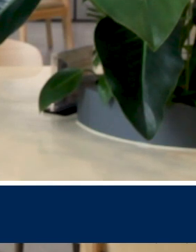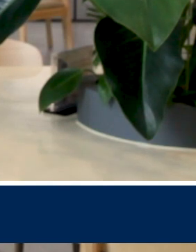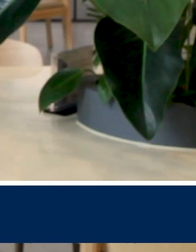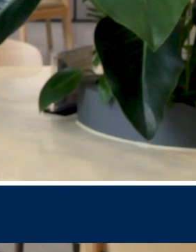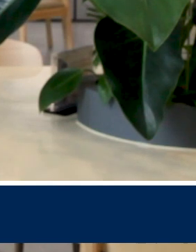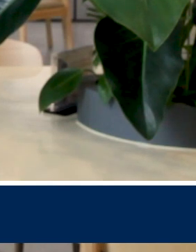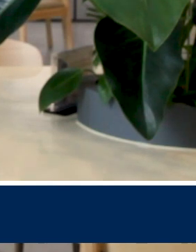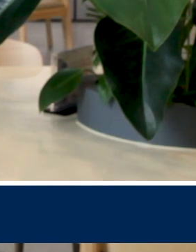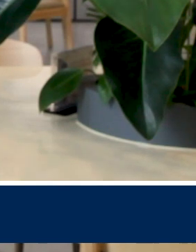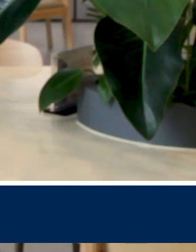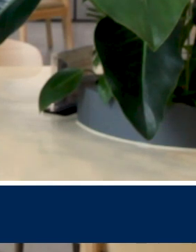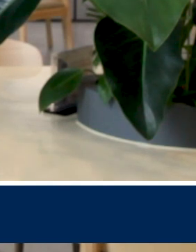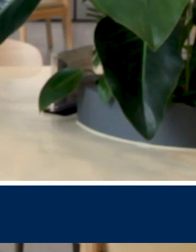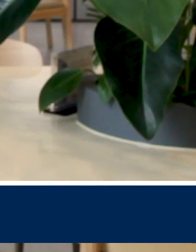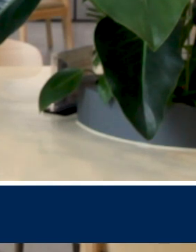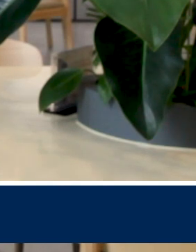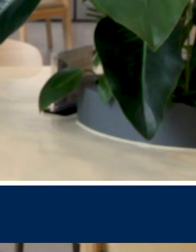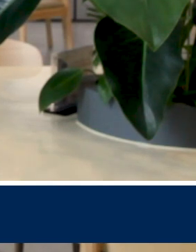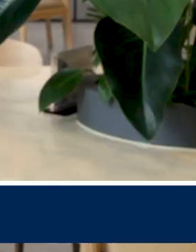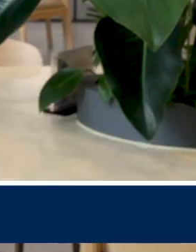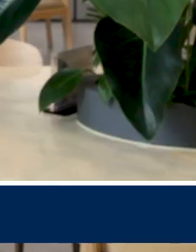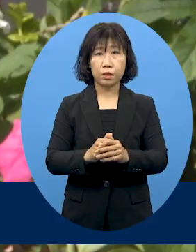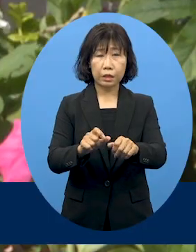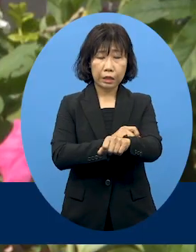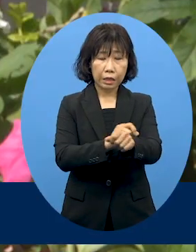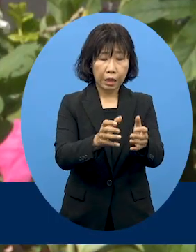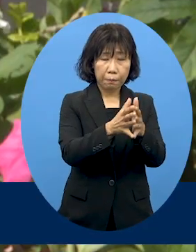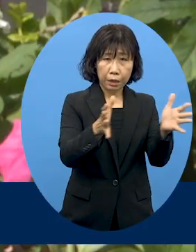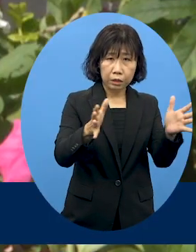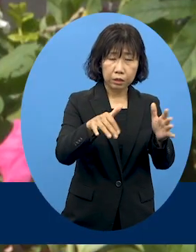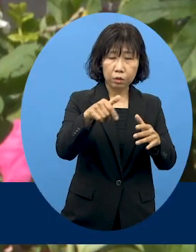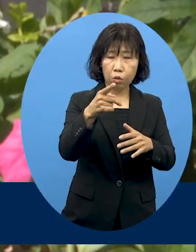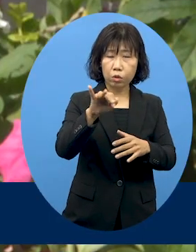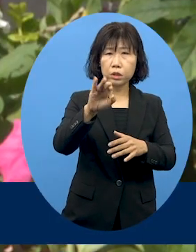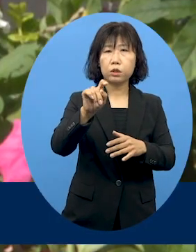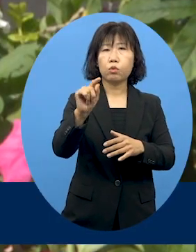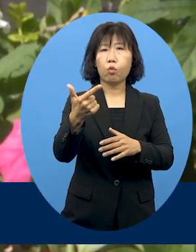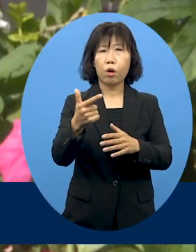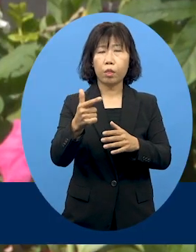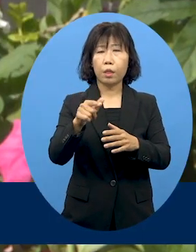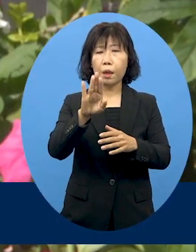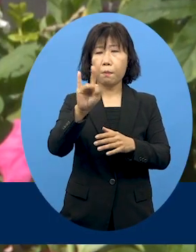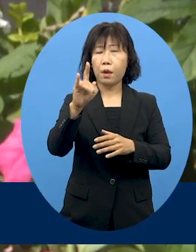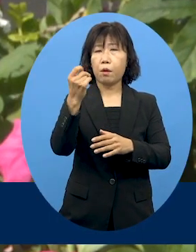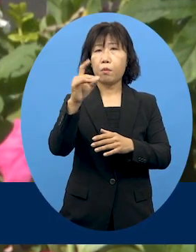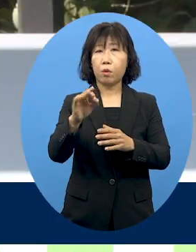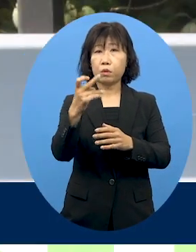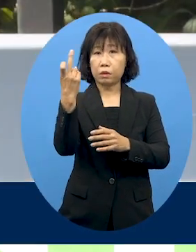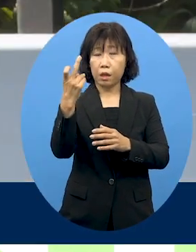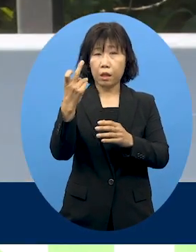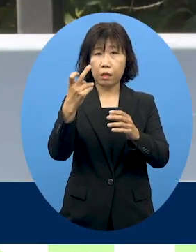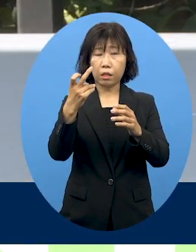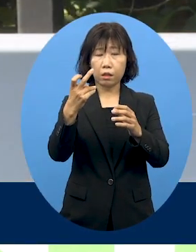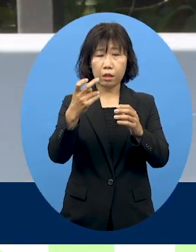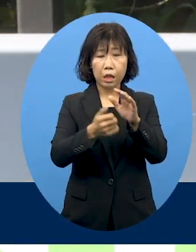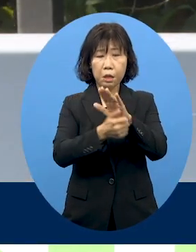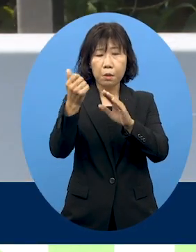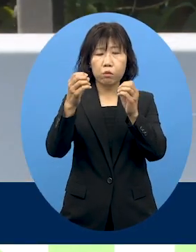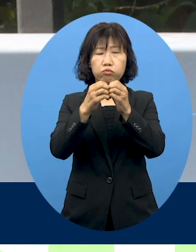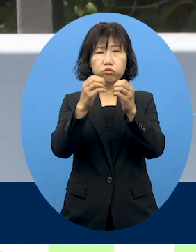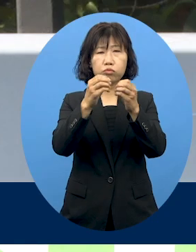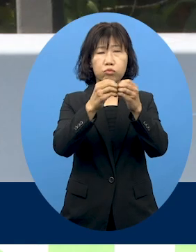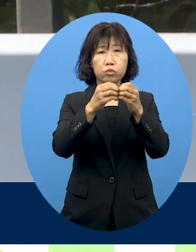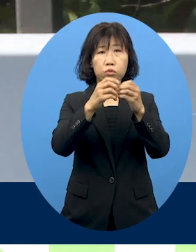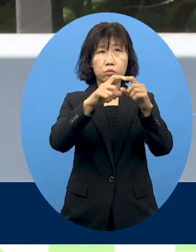되도록 최선의 노력을 다 들어 있습니다 특히 아파트와 90원 대봉산 둘레길 등의 자살 예방